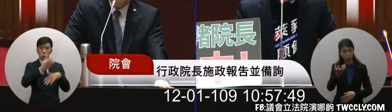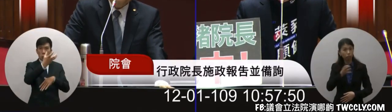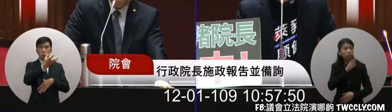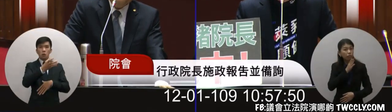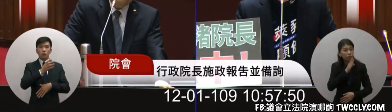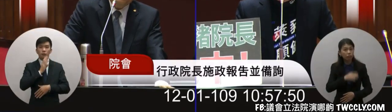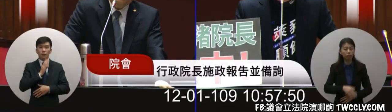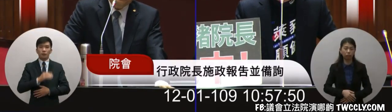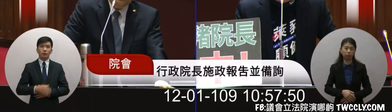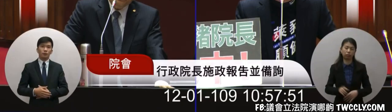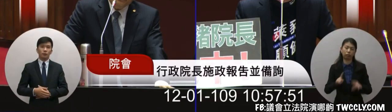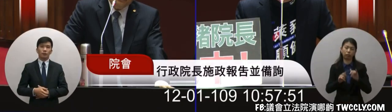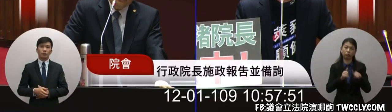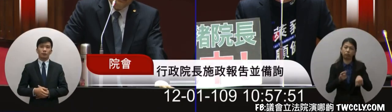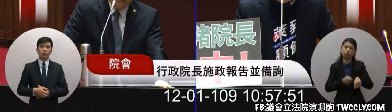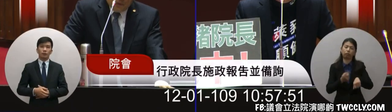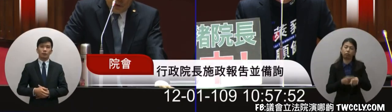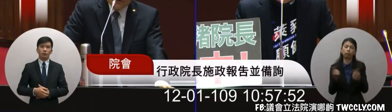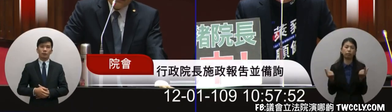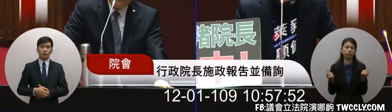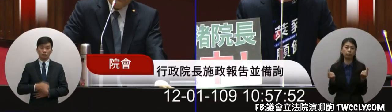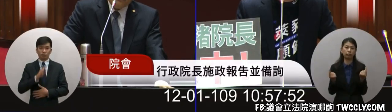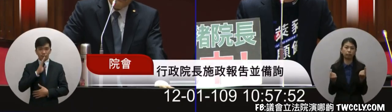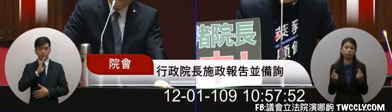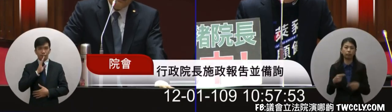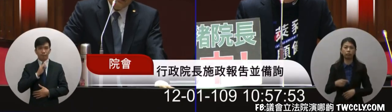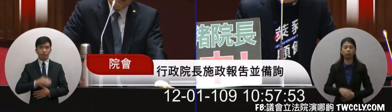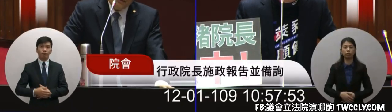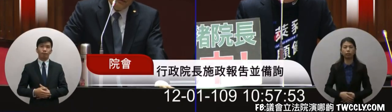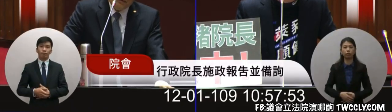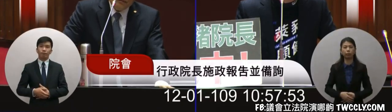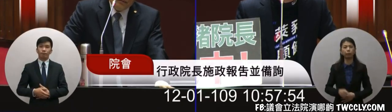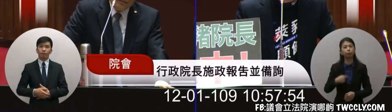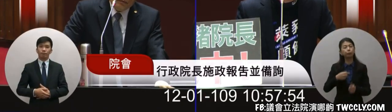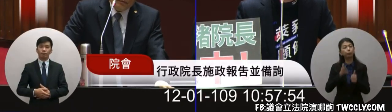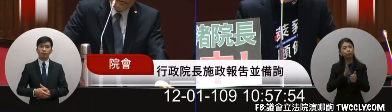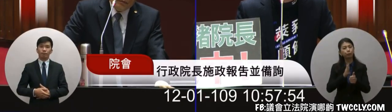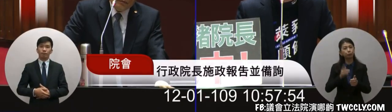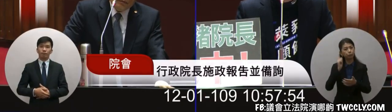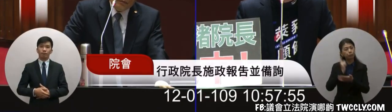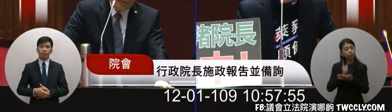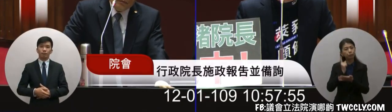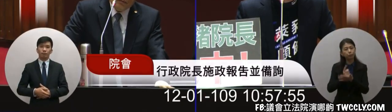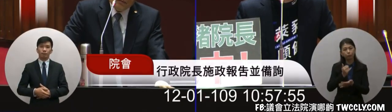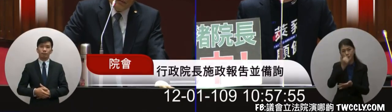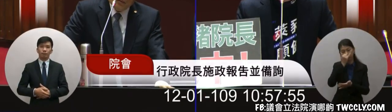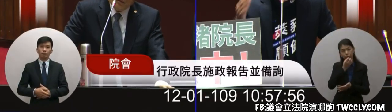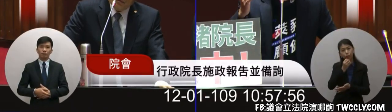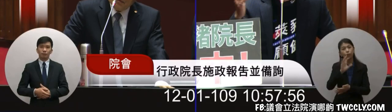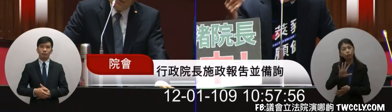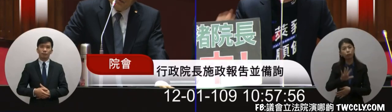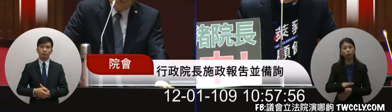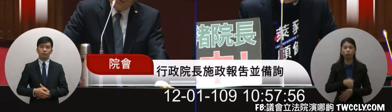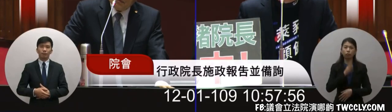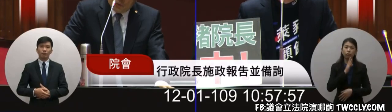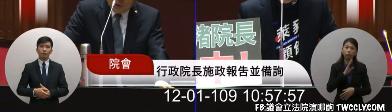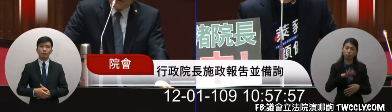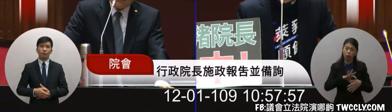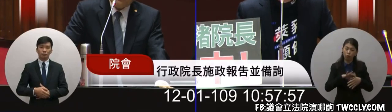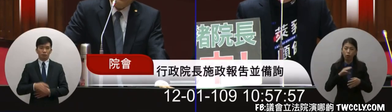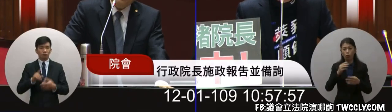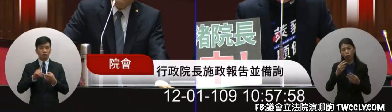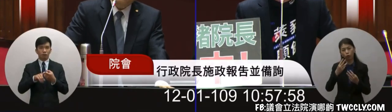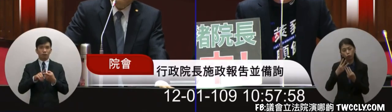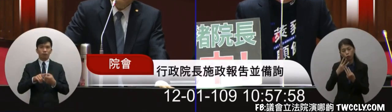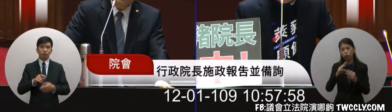其实符合我们国人的饮食习惯嘛。我可不可以这样子请教？您可能每天都吃得到猪肉吧？因为你荤素不忌嘛。